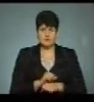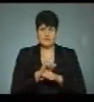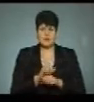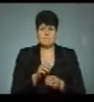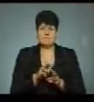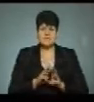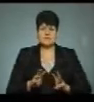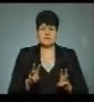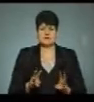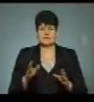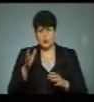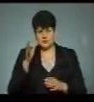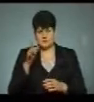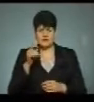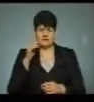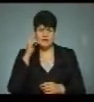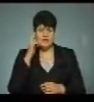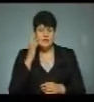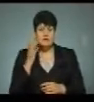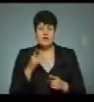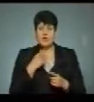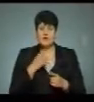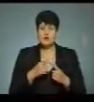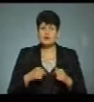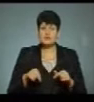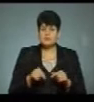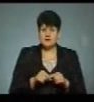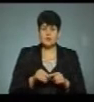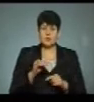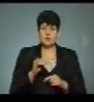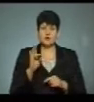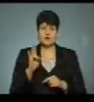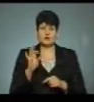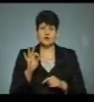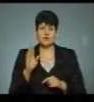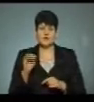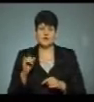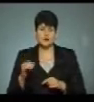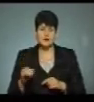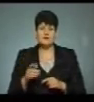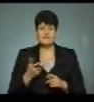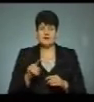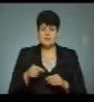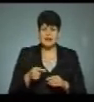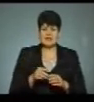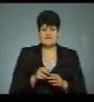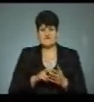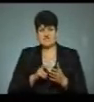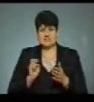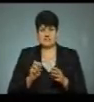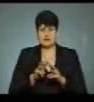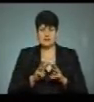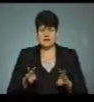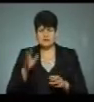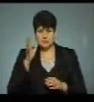Міністерством освіти і науки України в Києві. За словами організатора акції протесту Юрія Ноєвого, вимагали відставки міністерки освіти Ганни